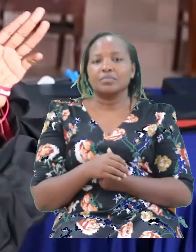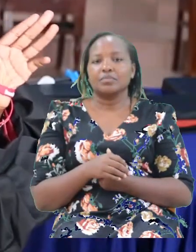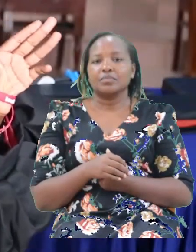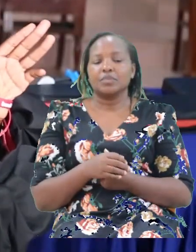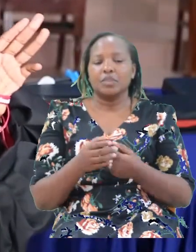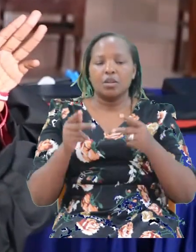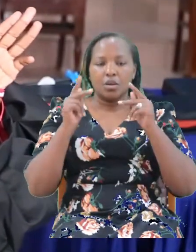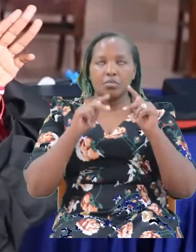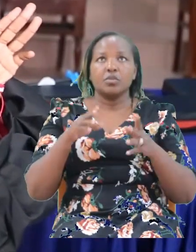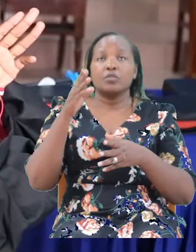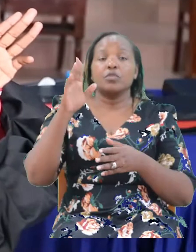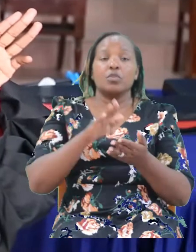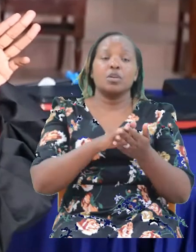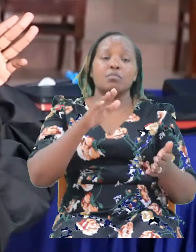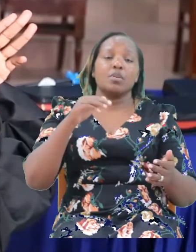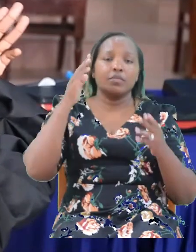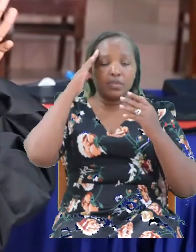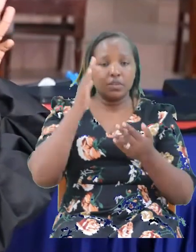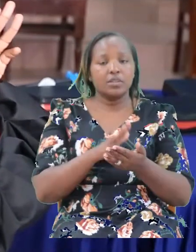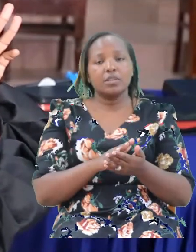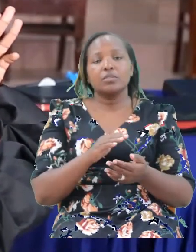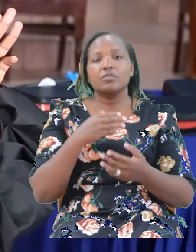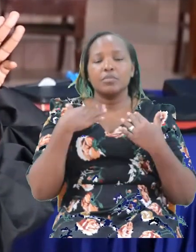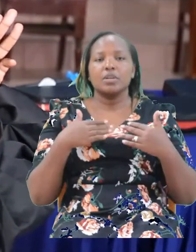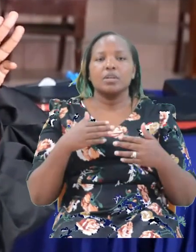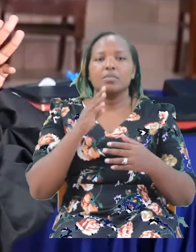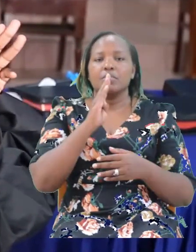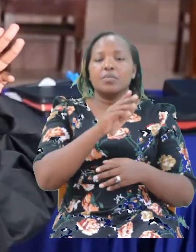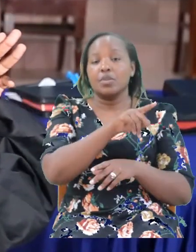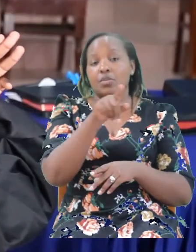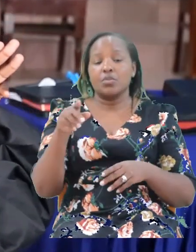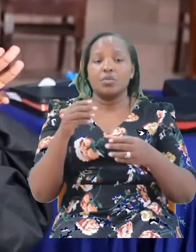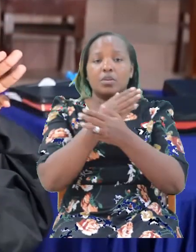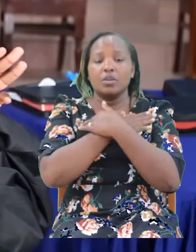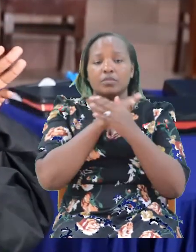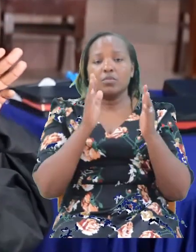Amani ya Bwana ipitao fahamu za watu iwe nanyi na wapendwa wenu pahali popote muendapo,